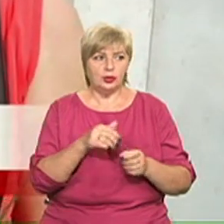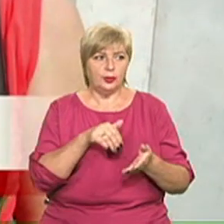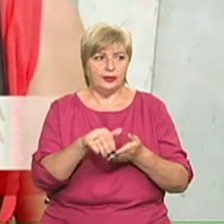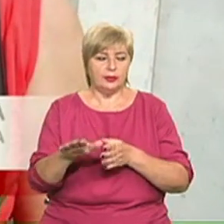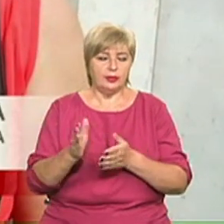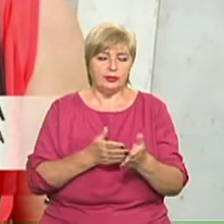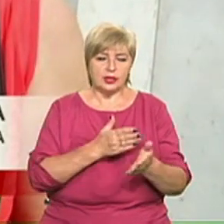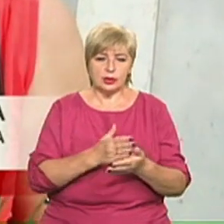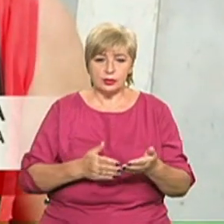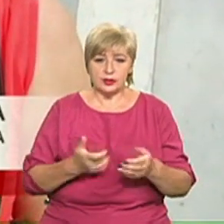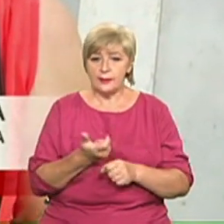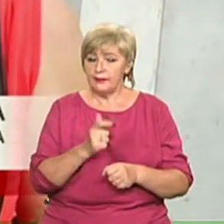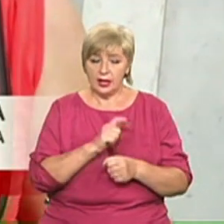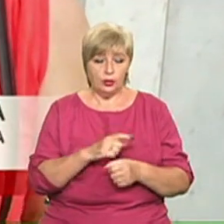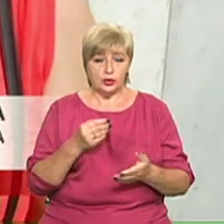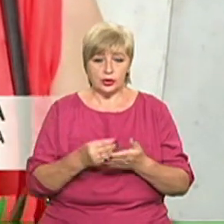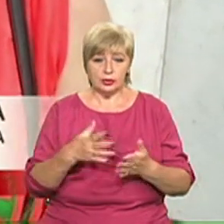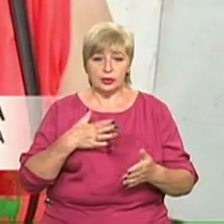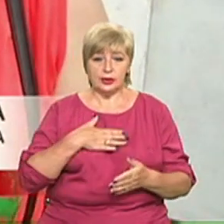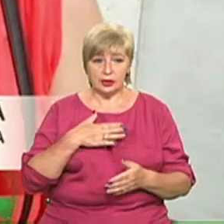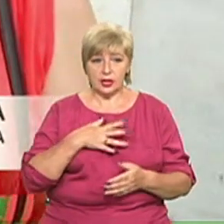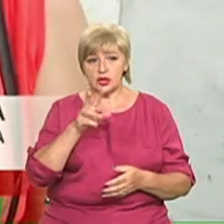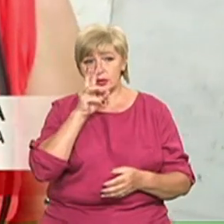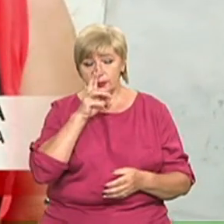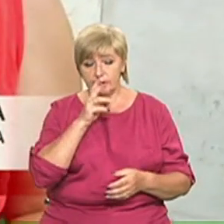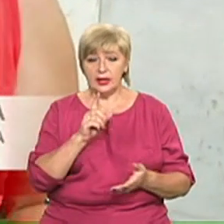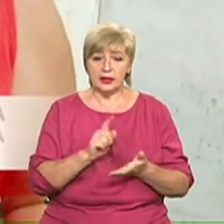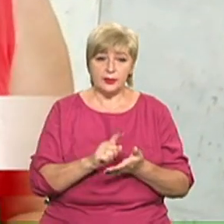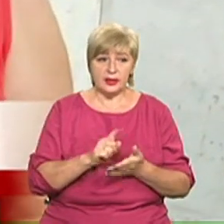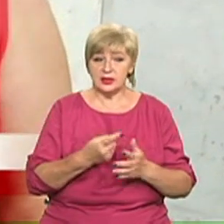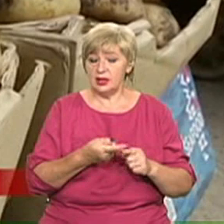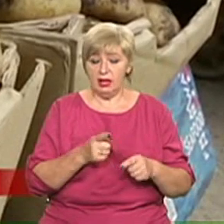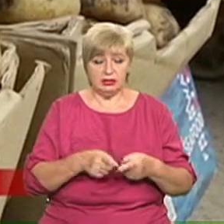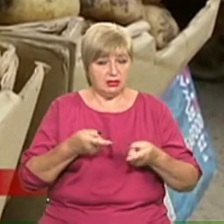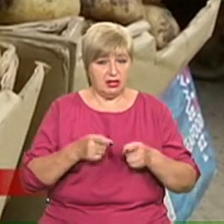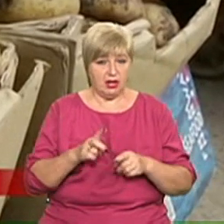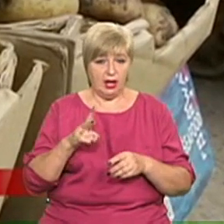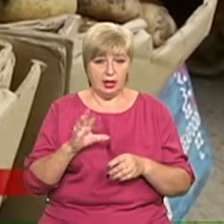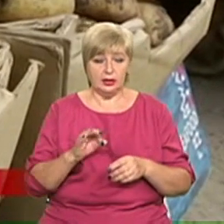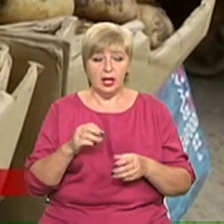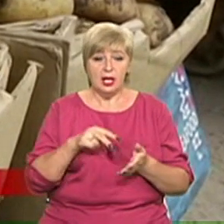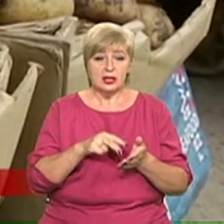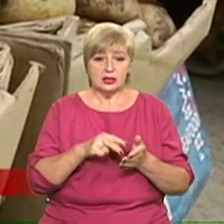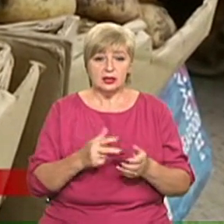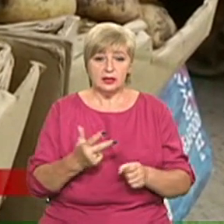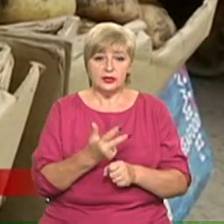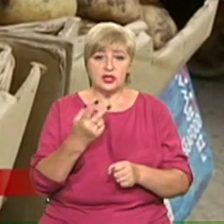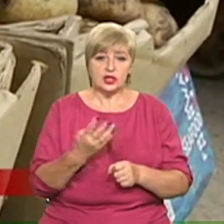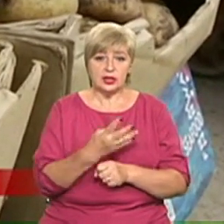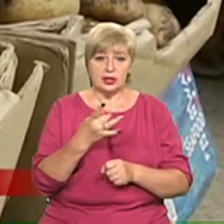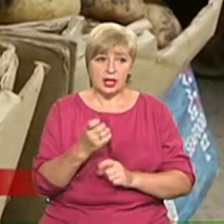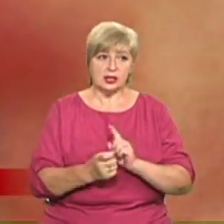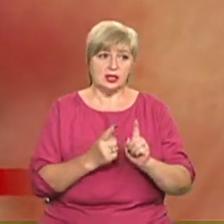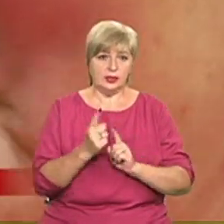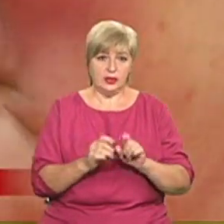відмовитися. Звісно, дуже дорого. На наші зарплати, пенсії, взагалі, це нереально. Ціна в 3 рази, в 4 рази змінилася.